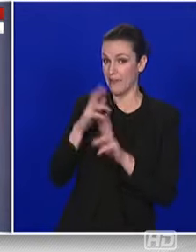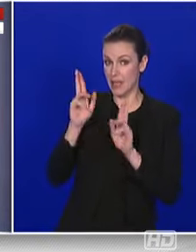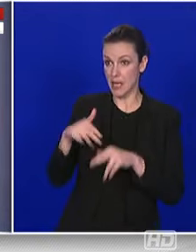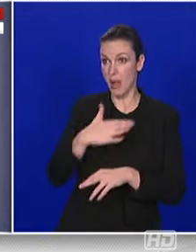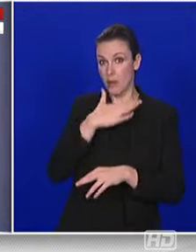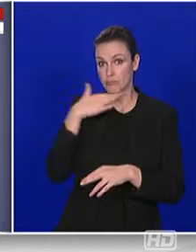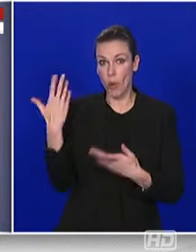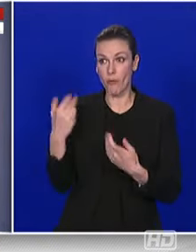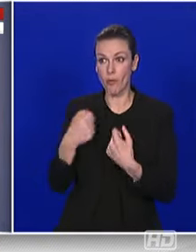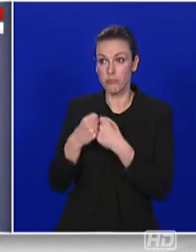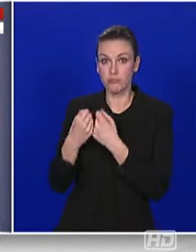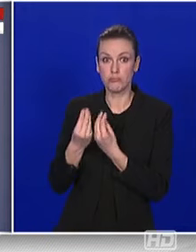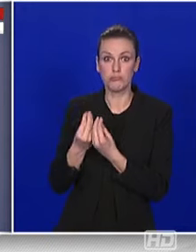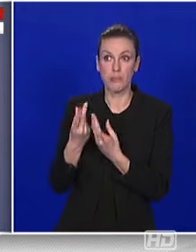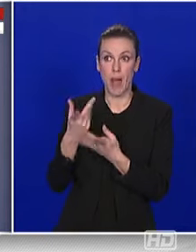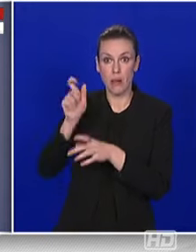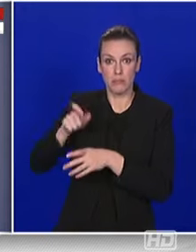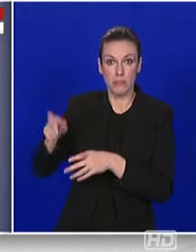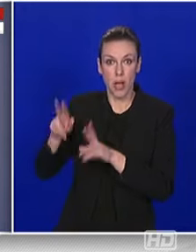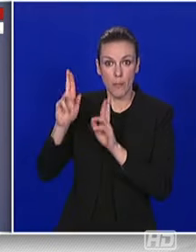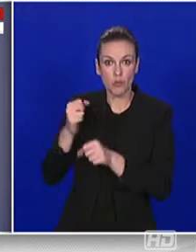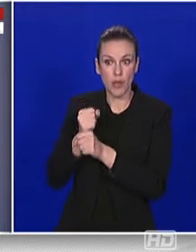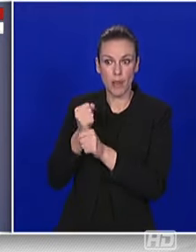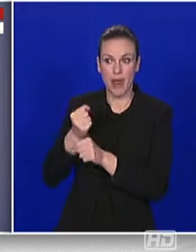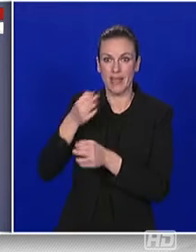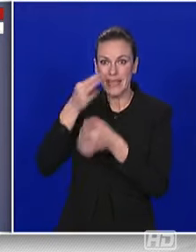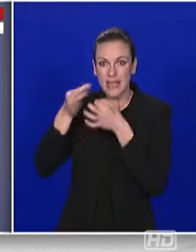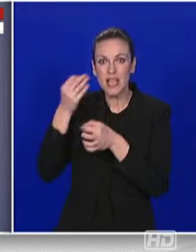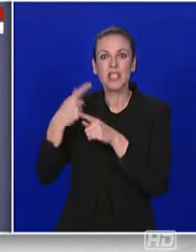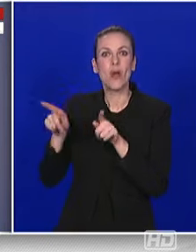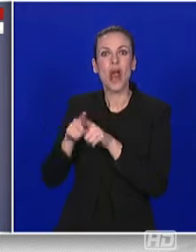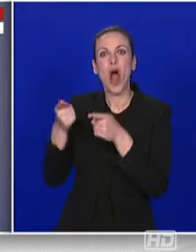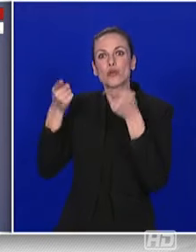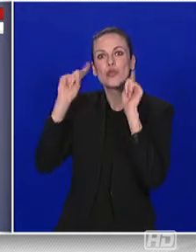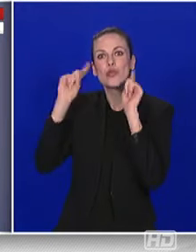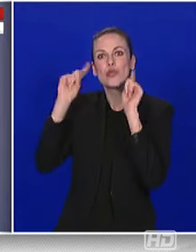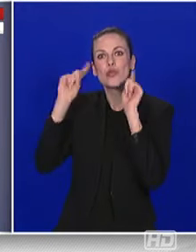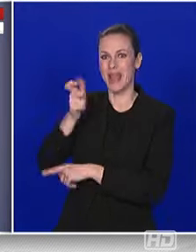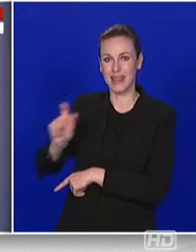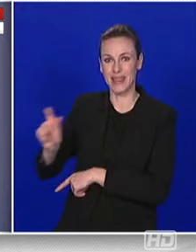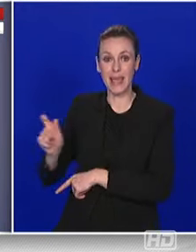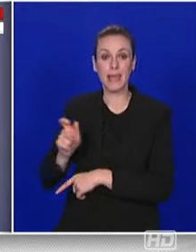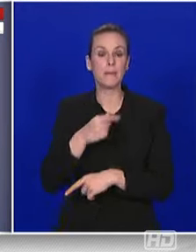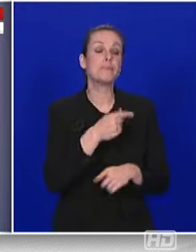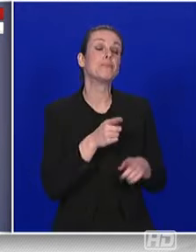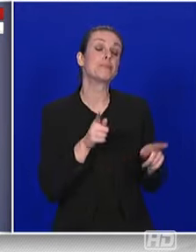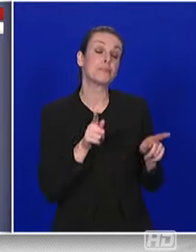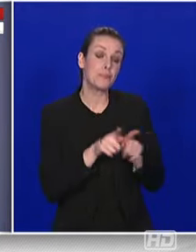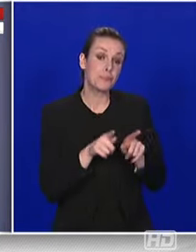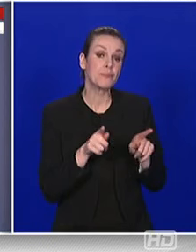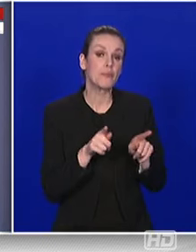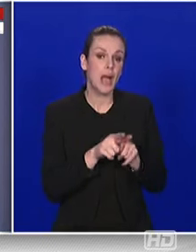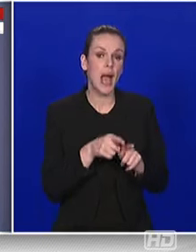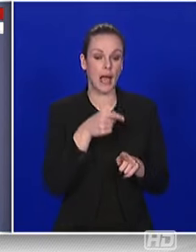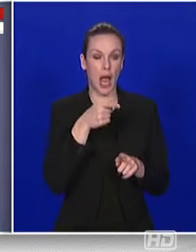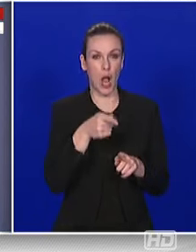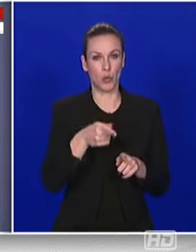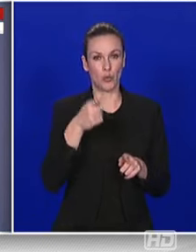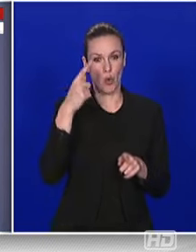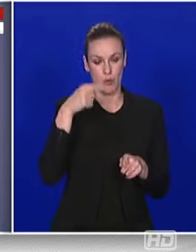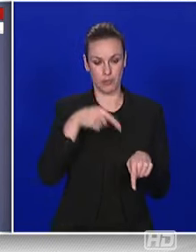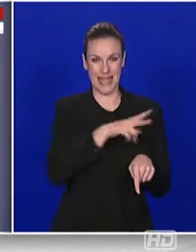da provede testiranje kako je prije koliko tjedan dana provela Slovačka? Pa ovo kako je zamislio